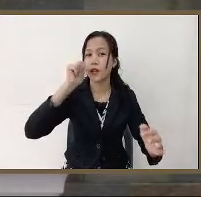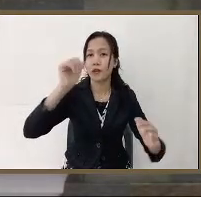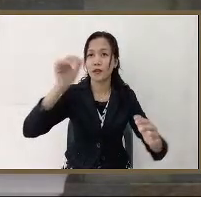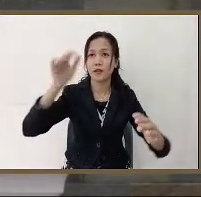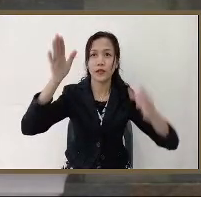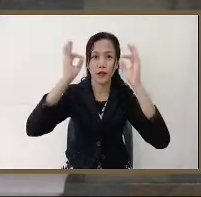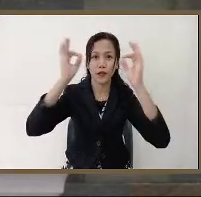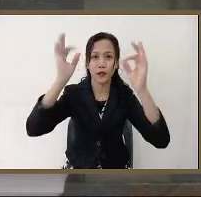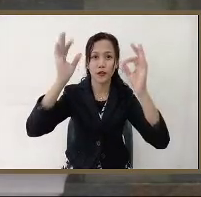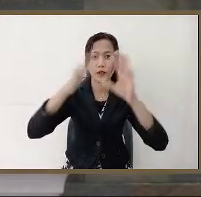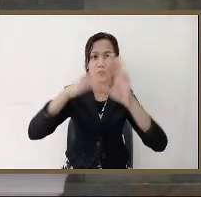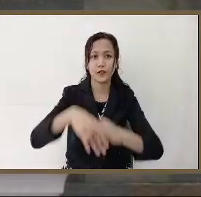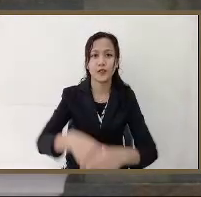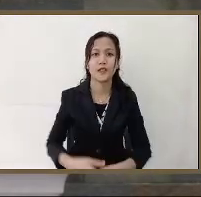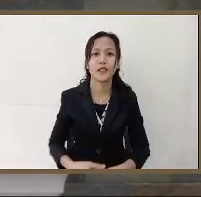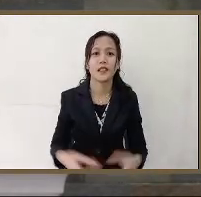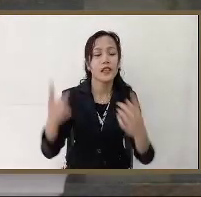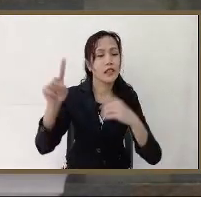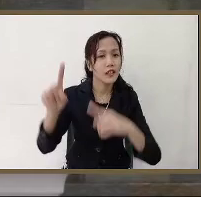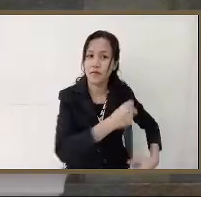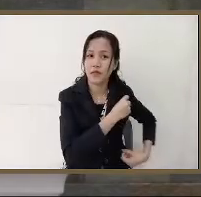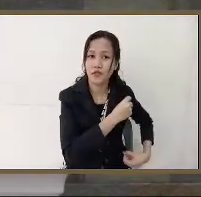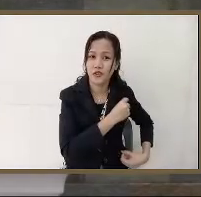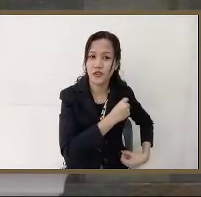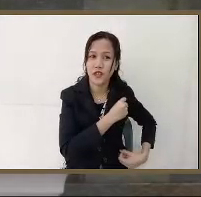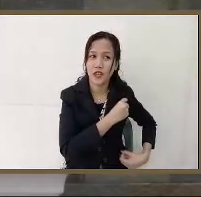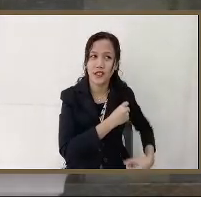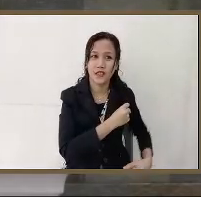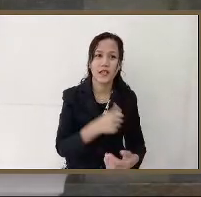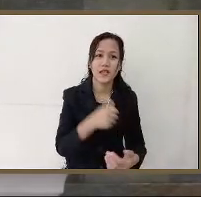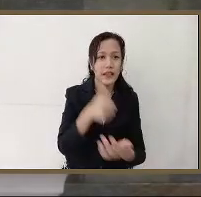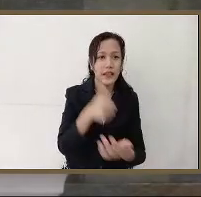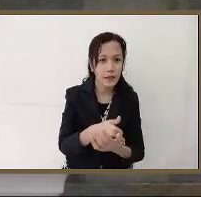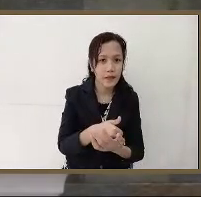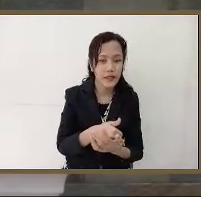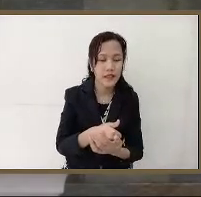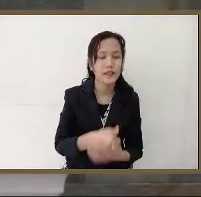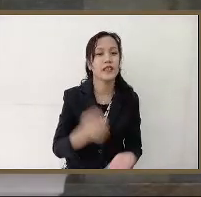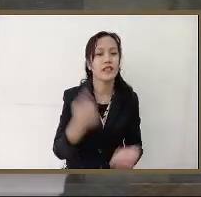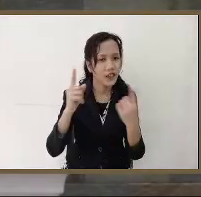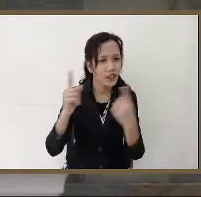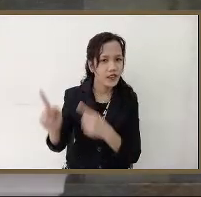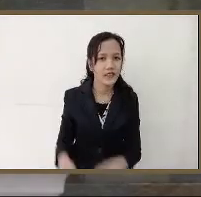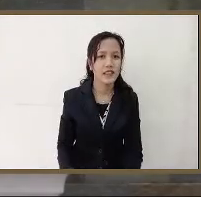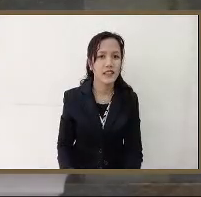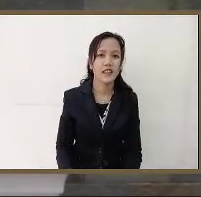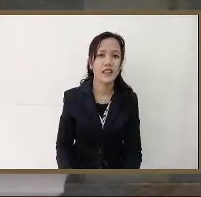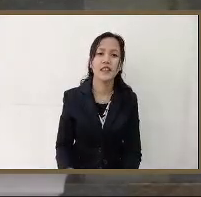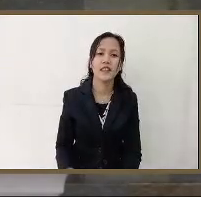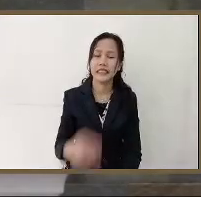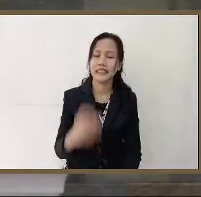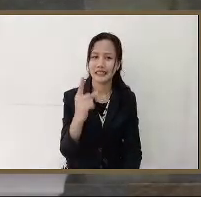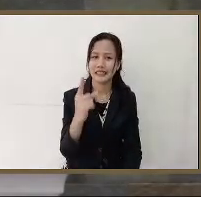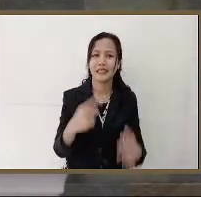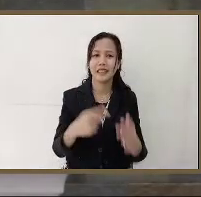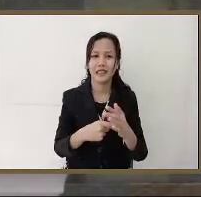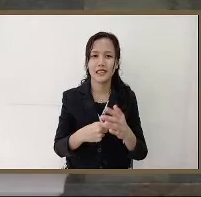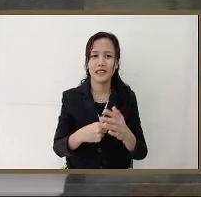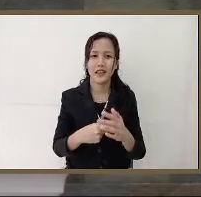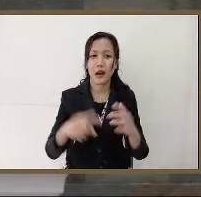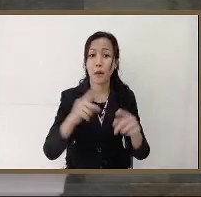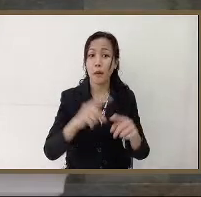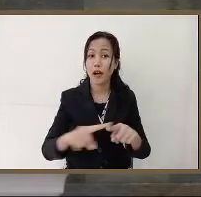mga assignments o maaari nyong gawin pagdating sa during military campaigns. You all know what I'm talking about. But again, even